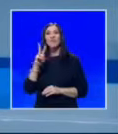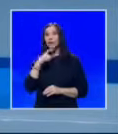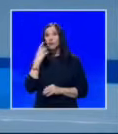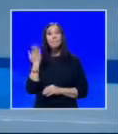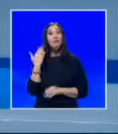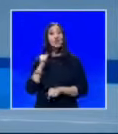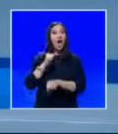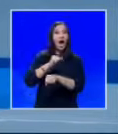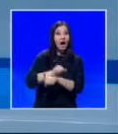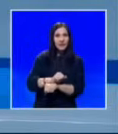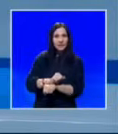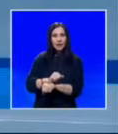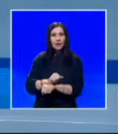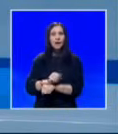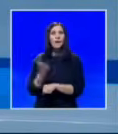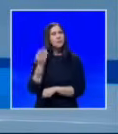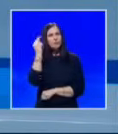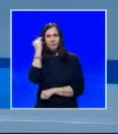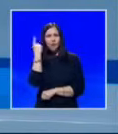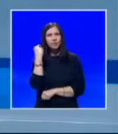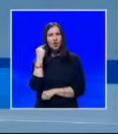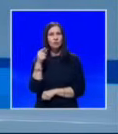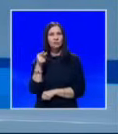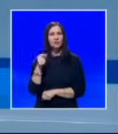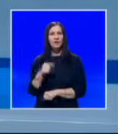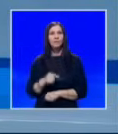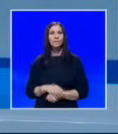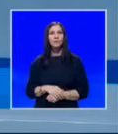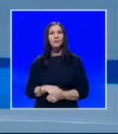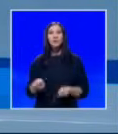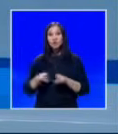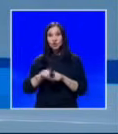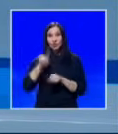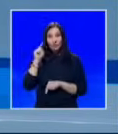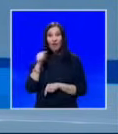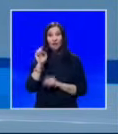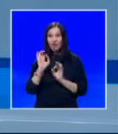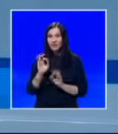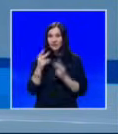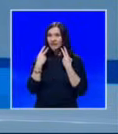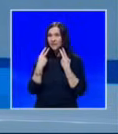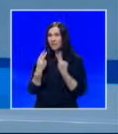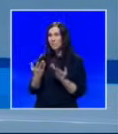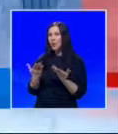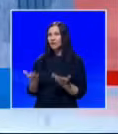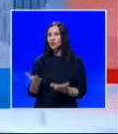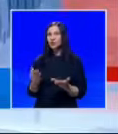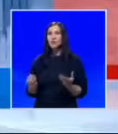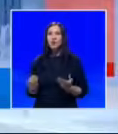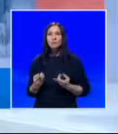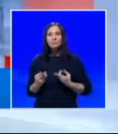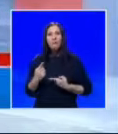ареста. И... беше припомнено вчера. Да. Същия ден. И това е наистина забележителна